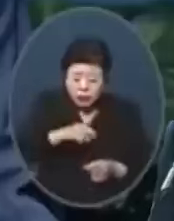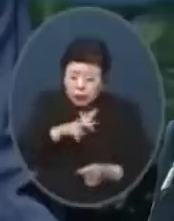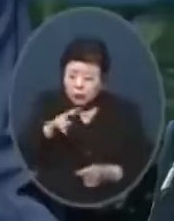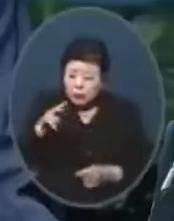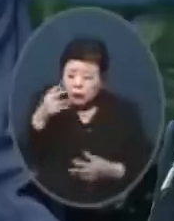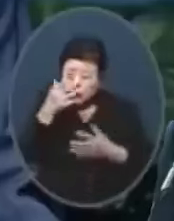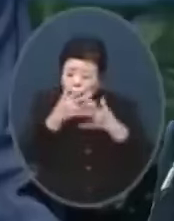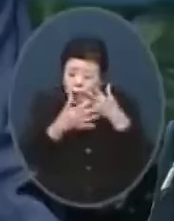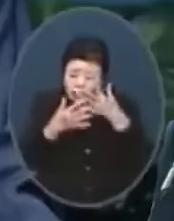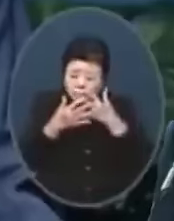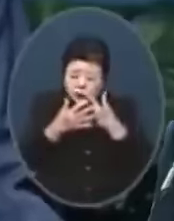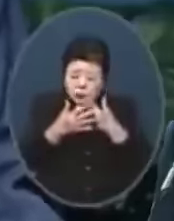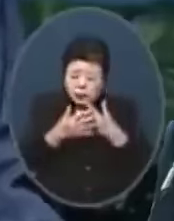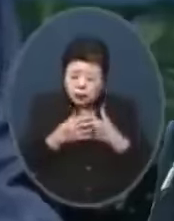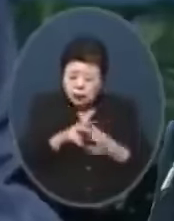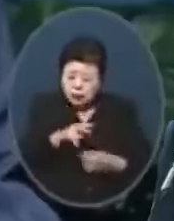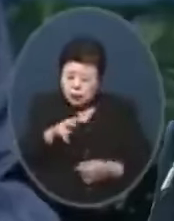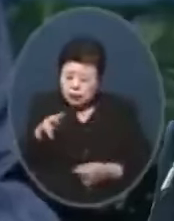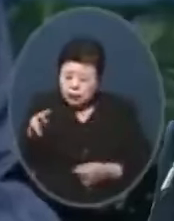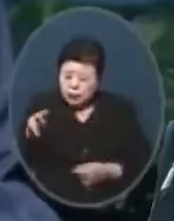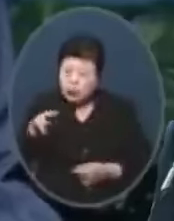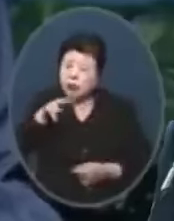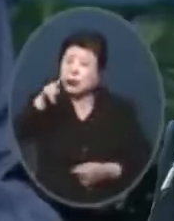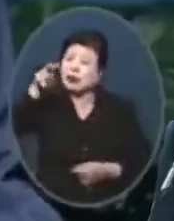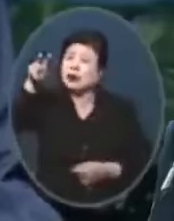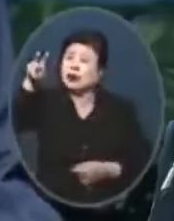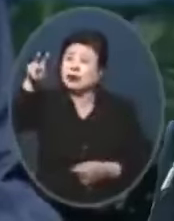당신도 나갔군요 하고 쳐다보니까